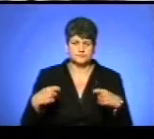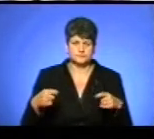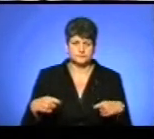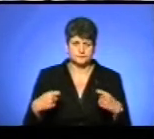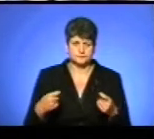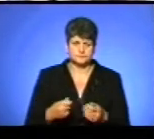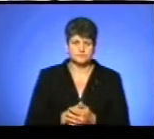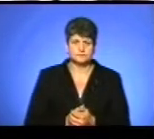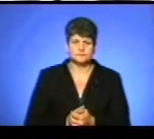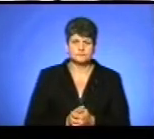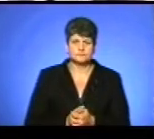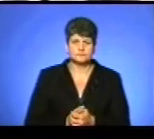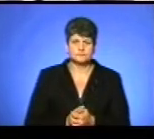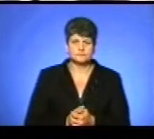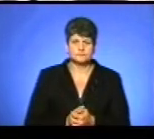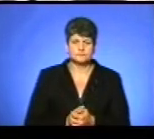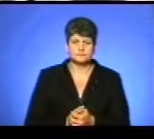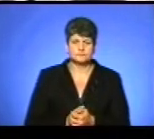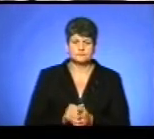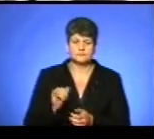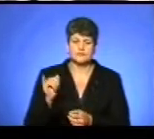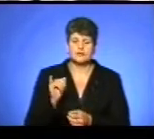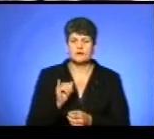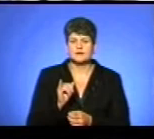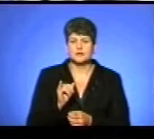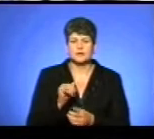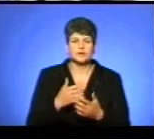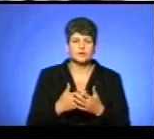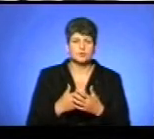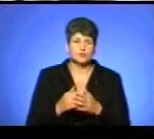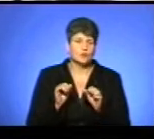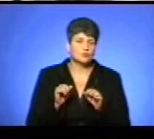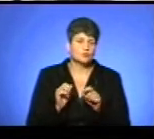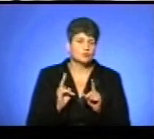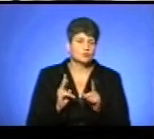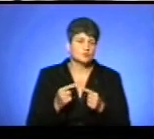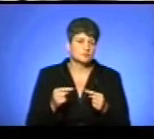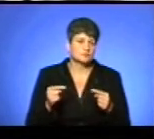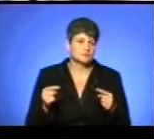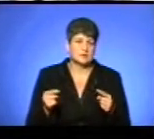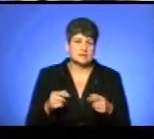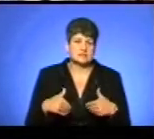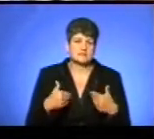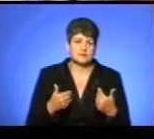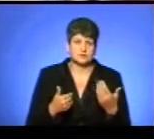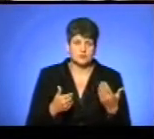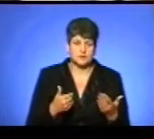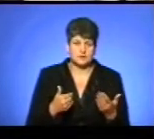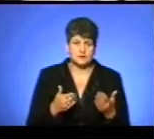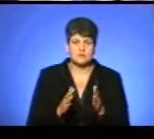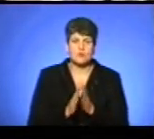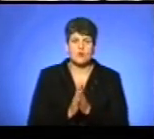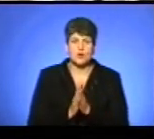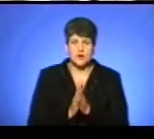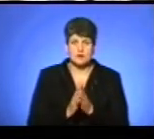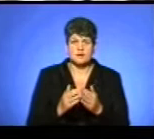з обмеженими можливостями. І, тобто, може будь-хто звертатися до нас з проханнями,